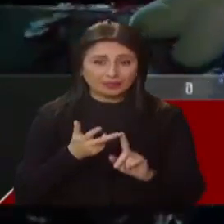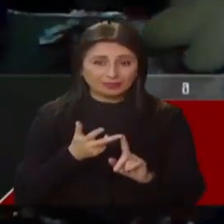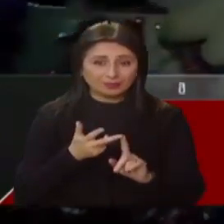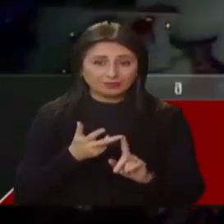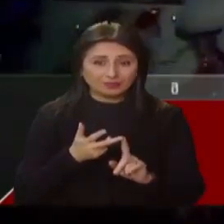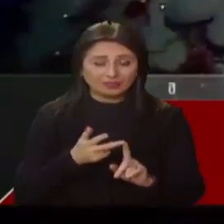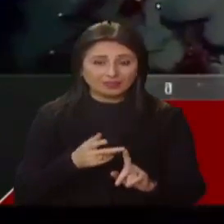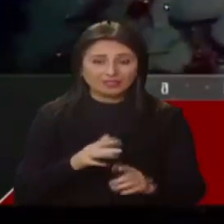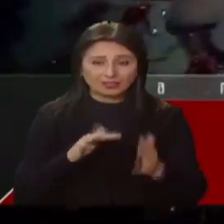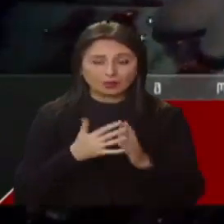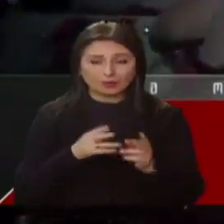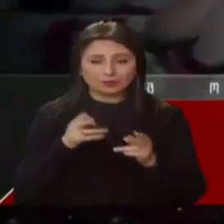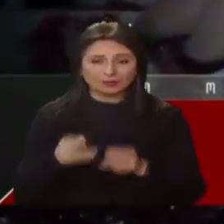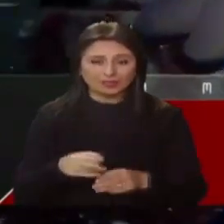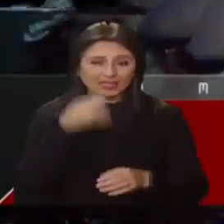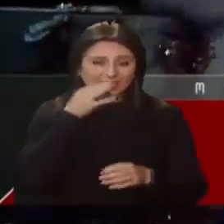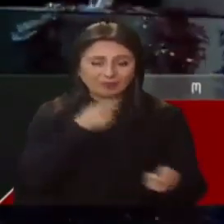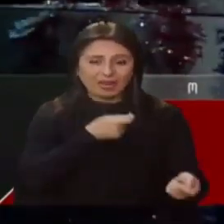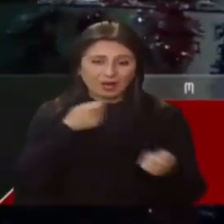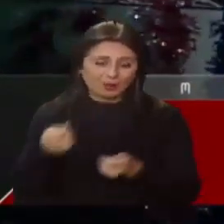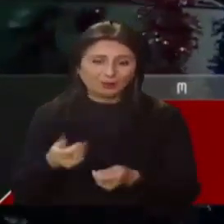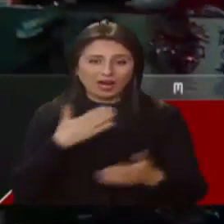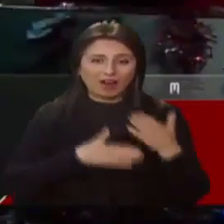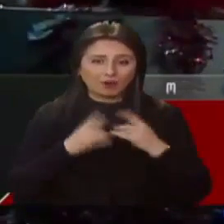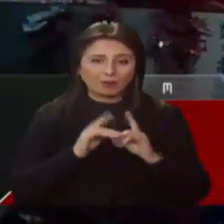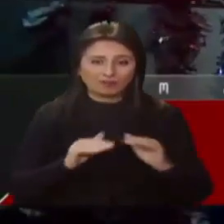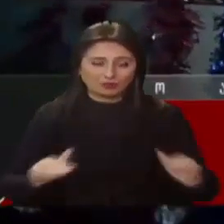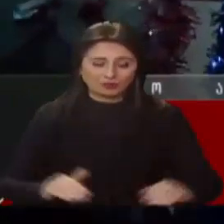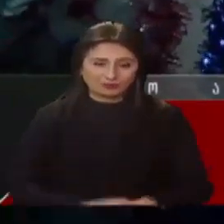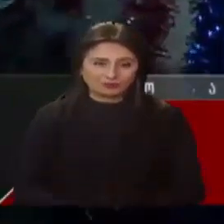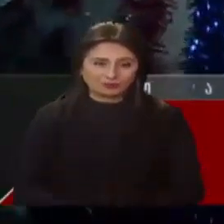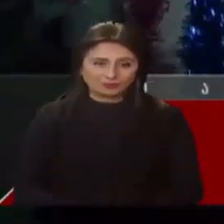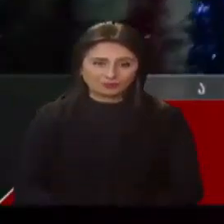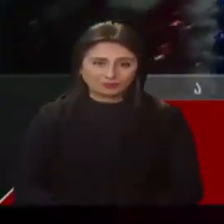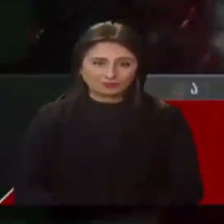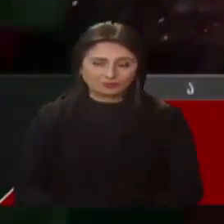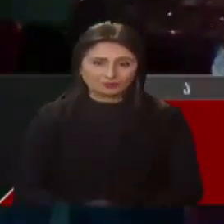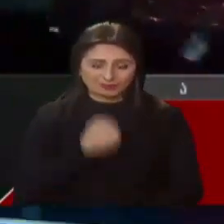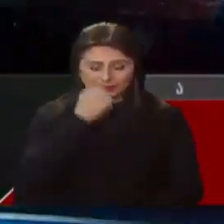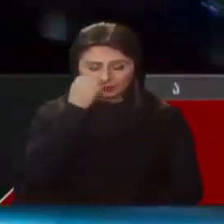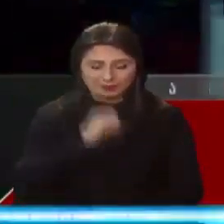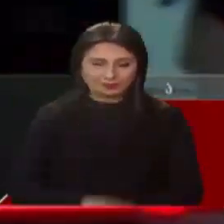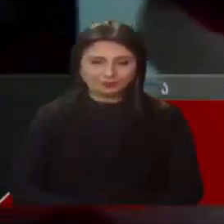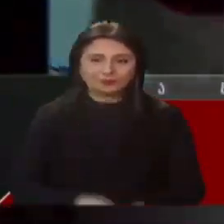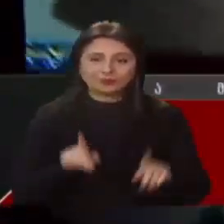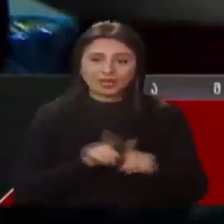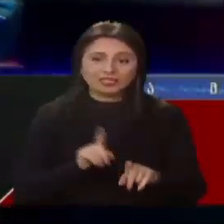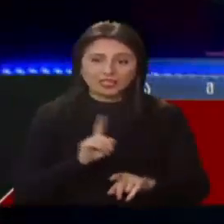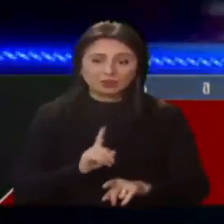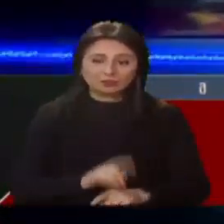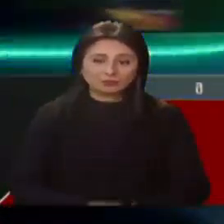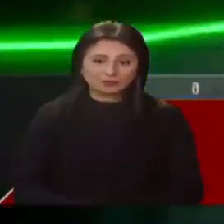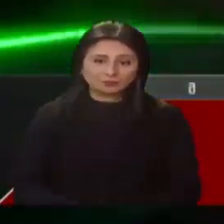რათა დაურიგოთ კბილეული და გავახაროთ ბავშვები. ამობა დიდი.